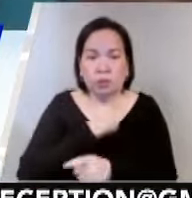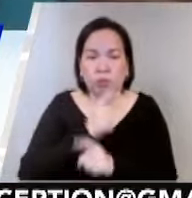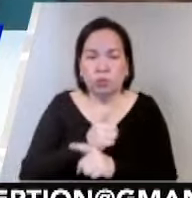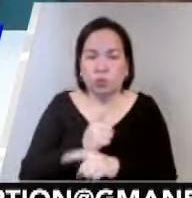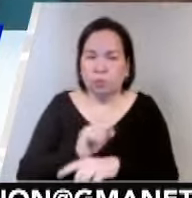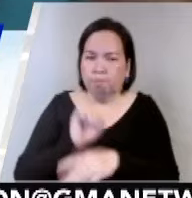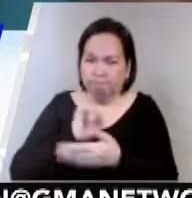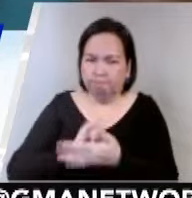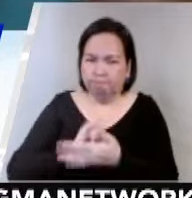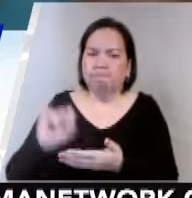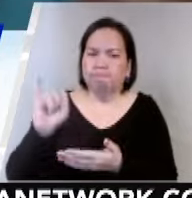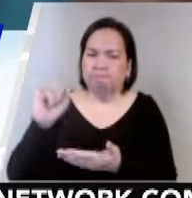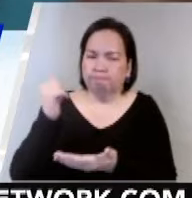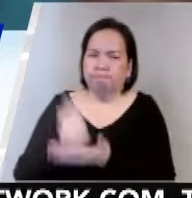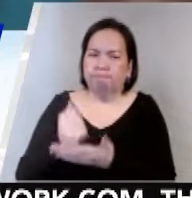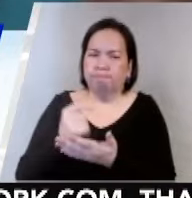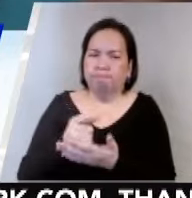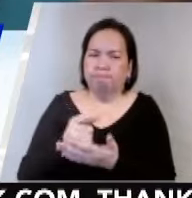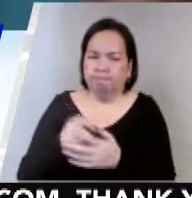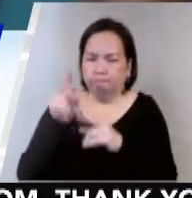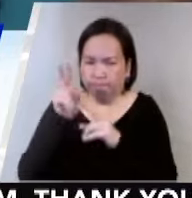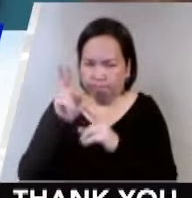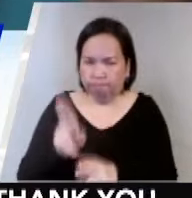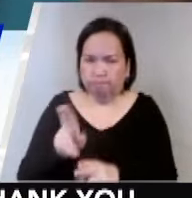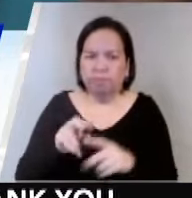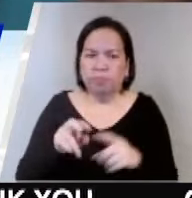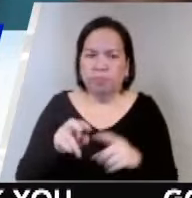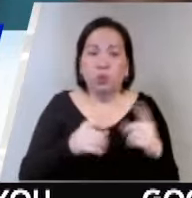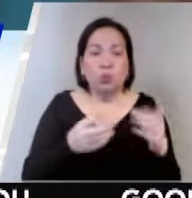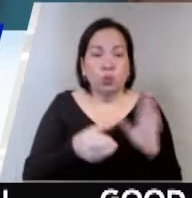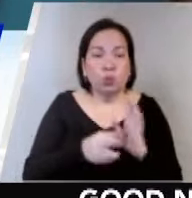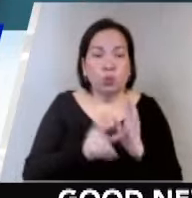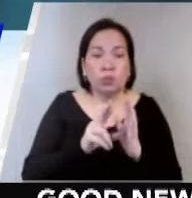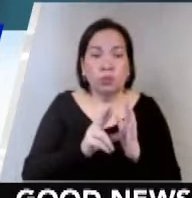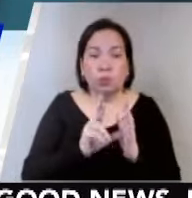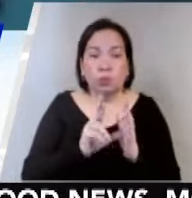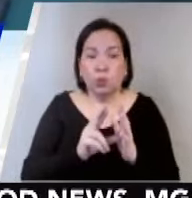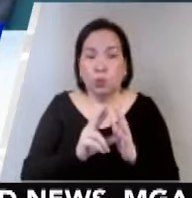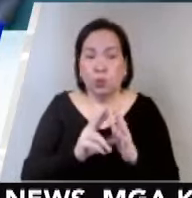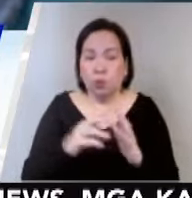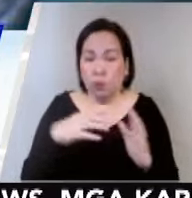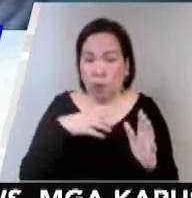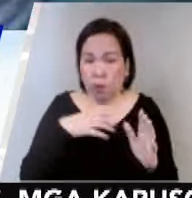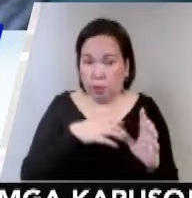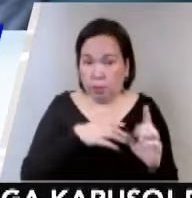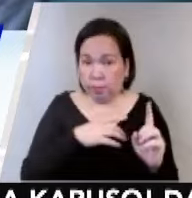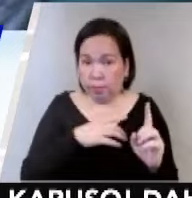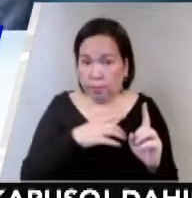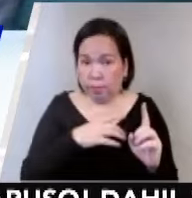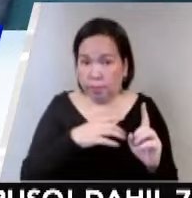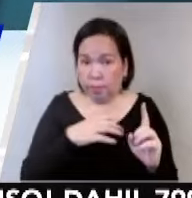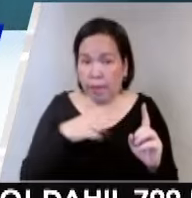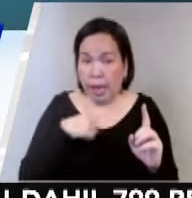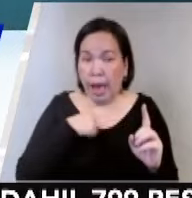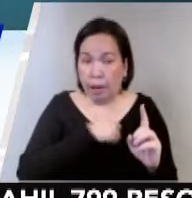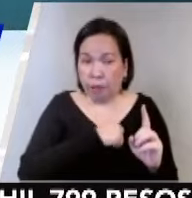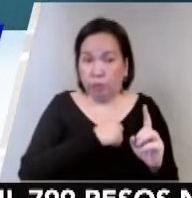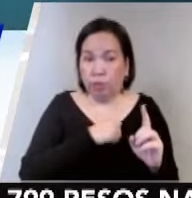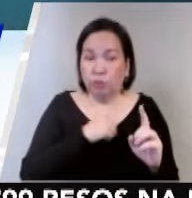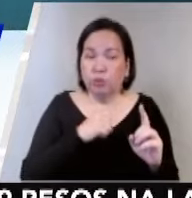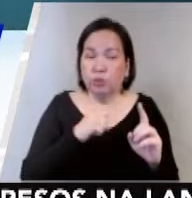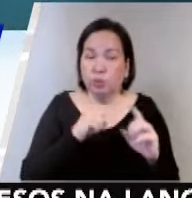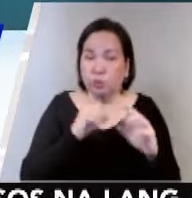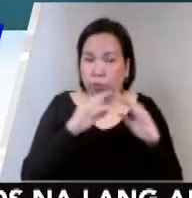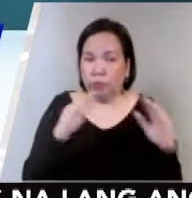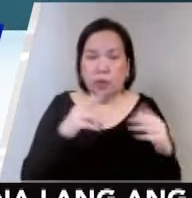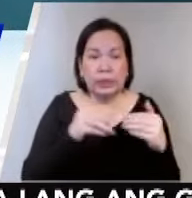May ginagawa ng review ang Senate Accounts Committee na pinamumunuan ni Senator Alan Peter Cayetano kaugnay sa